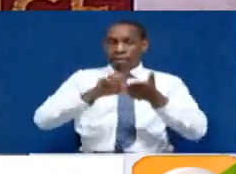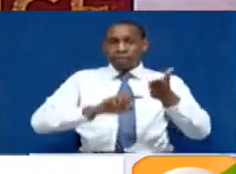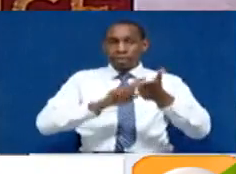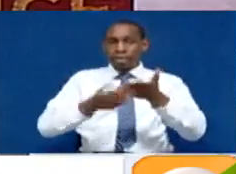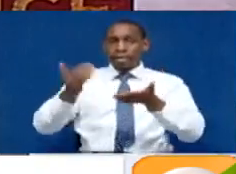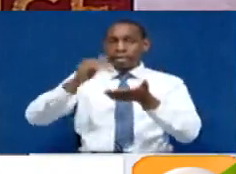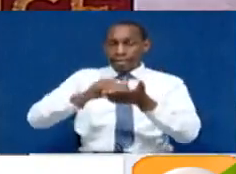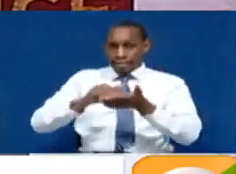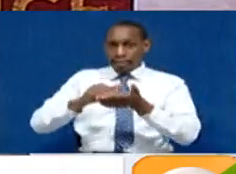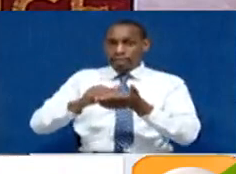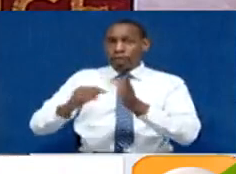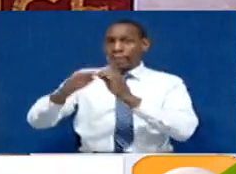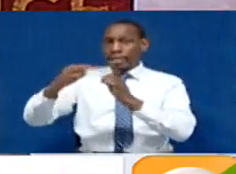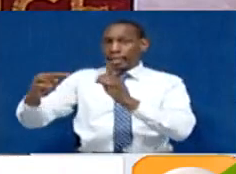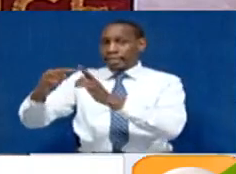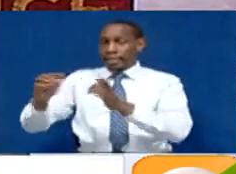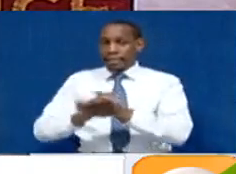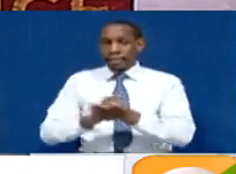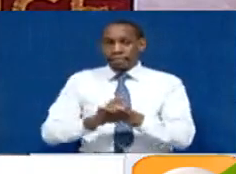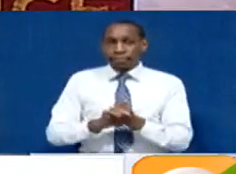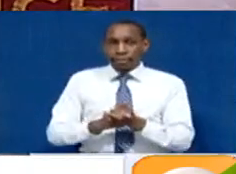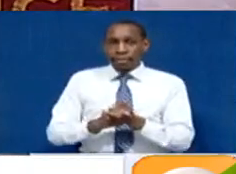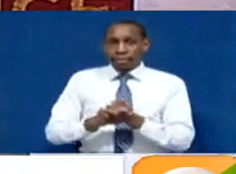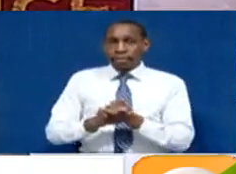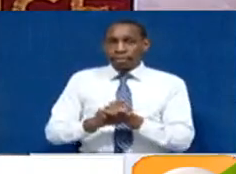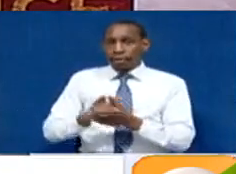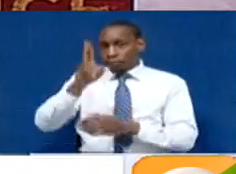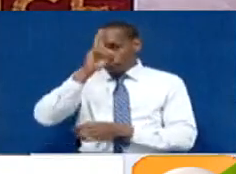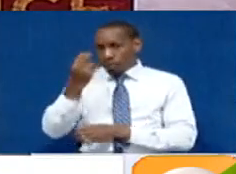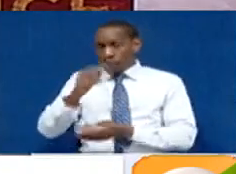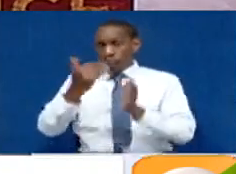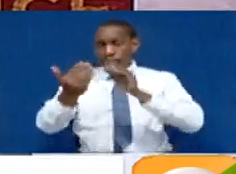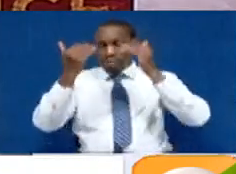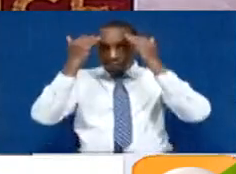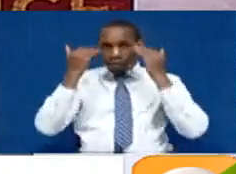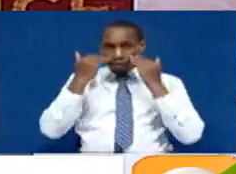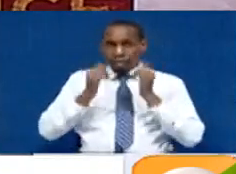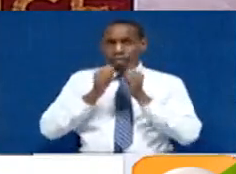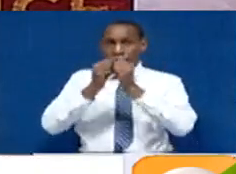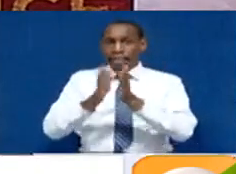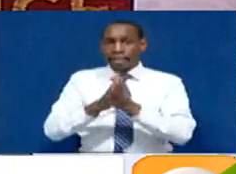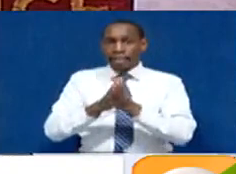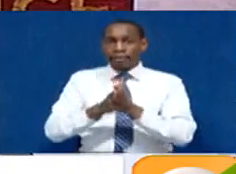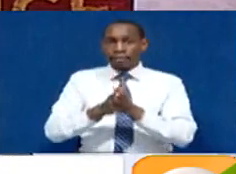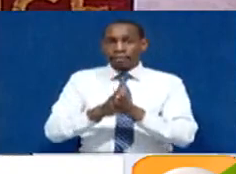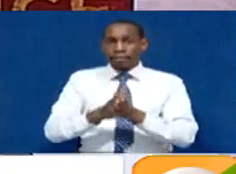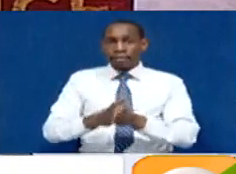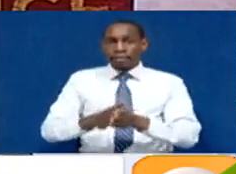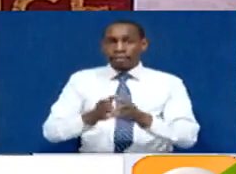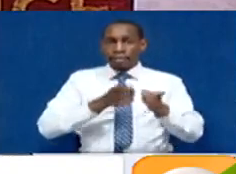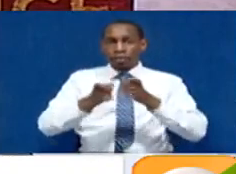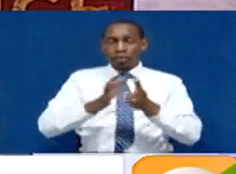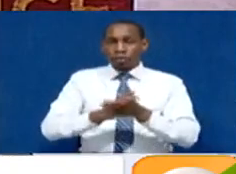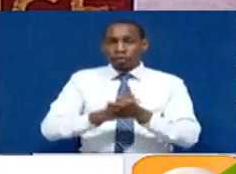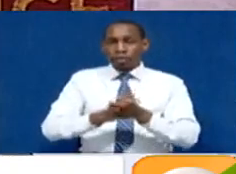wameshtakiwa kwa makosa mengine ya mauaji. Fredrick Leliman na Leonard Mwangi wamefikishwa mahakamani pamoja na aliyekuwa msimamizi wa kituo cha polisi